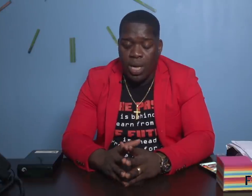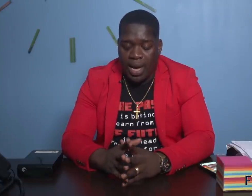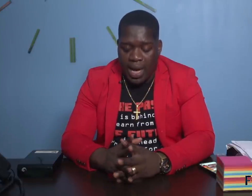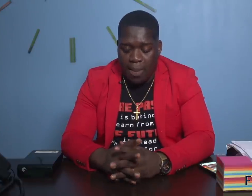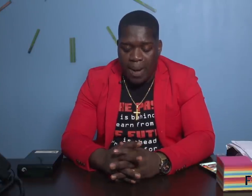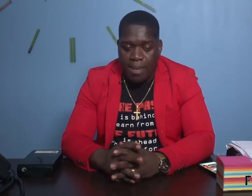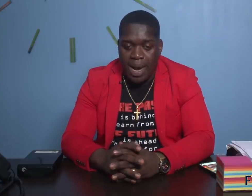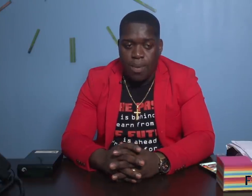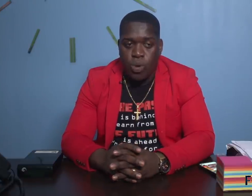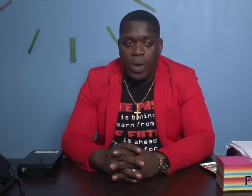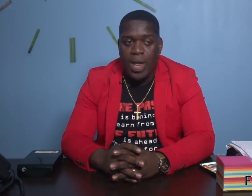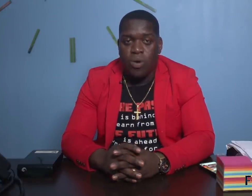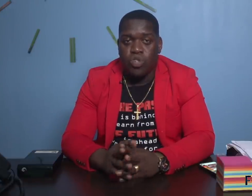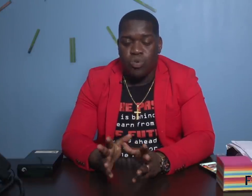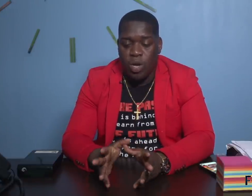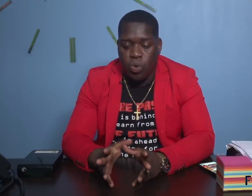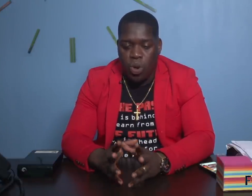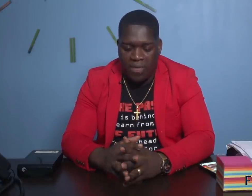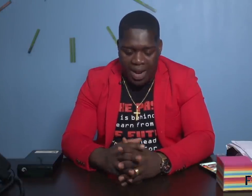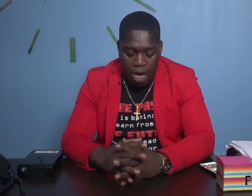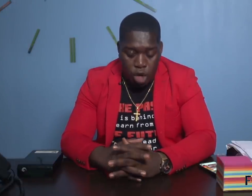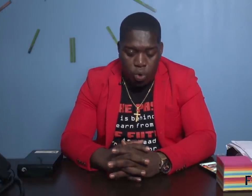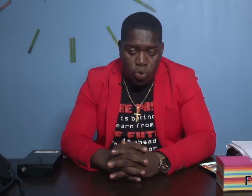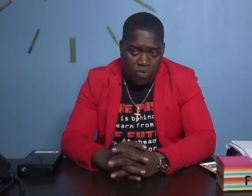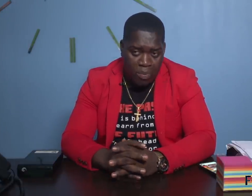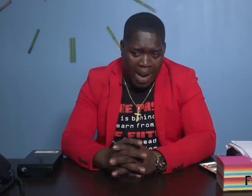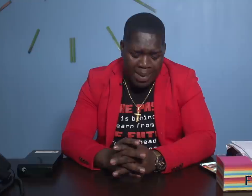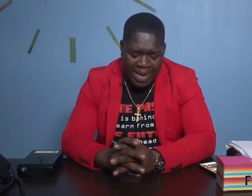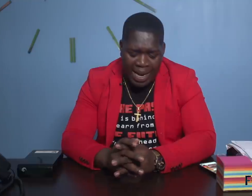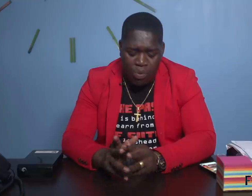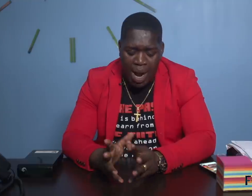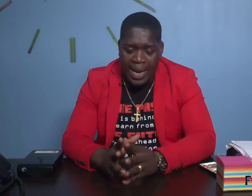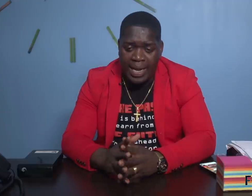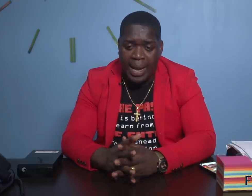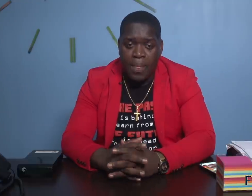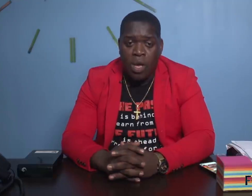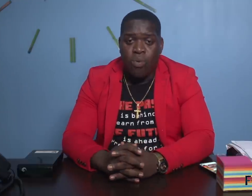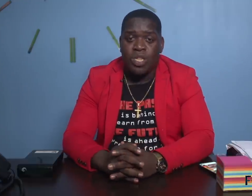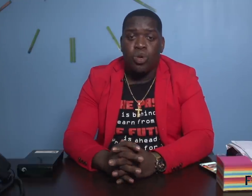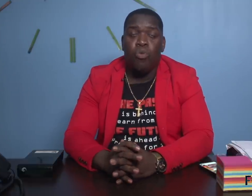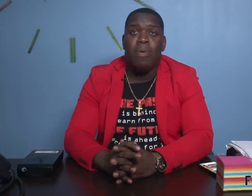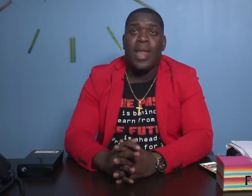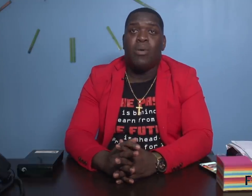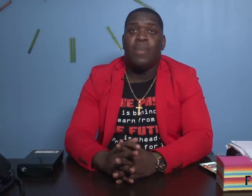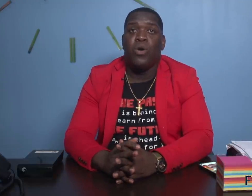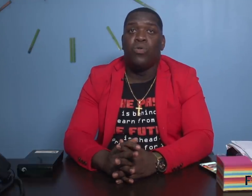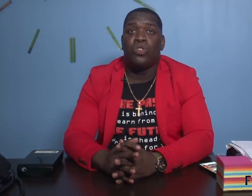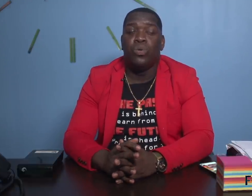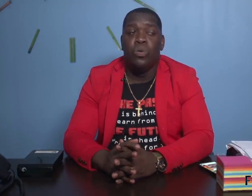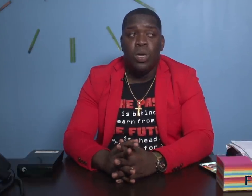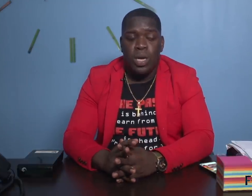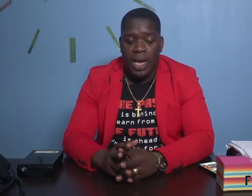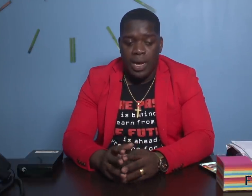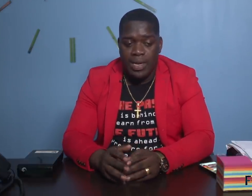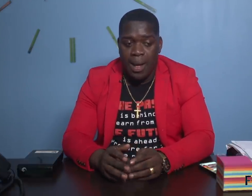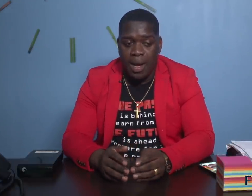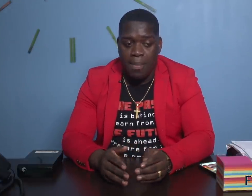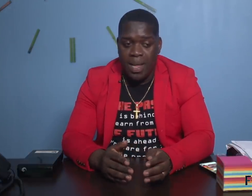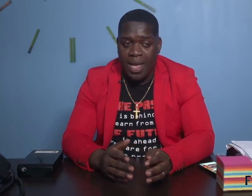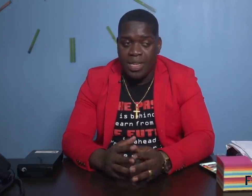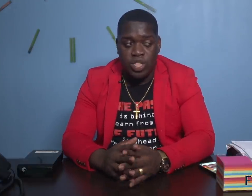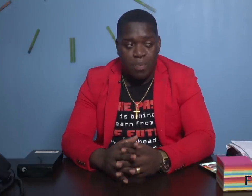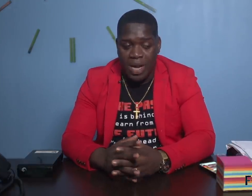Paramaribo, geheel Paramaribo en ook toe en luk even kan leuk om voor Kabananga Wanika. Want ook bada wabi ook toe en